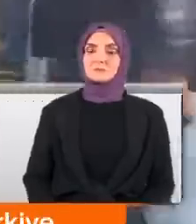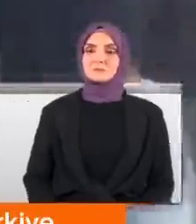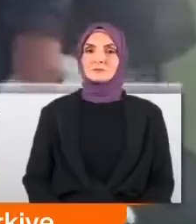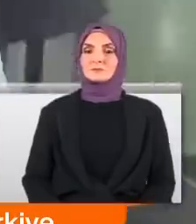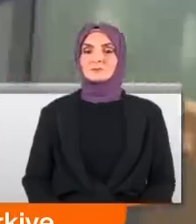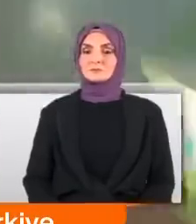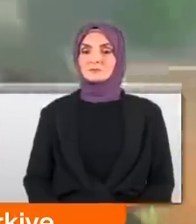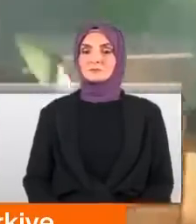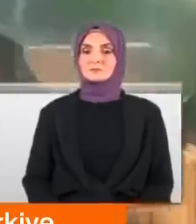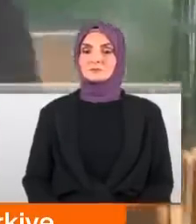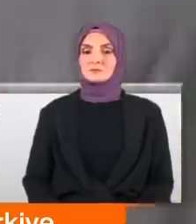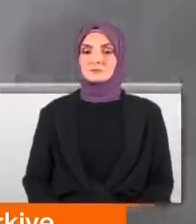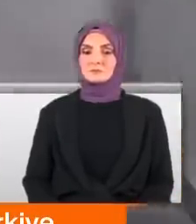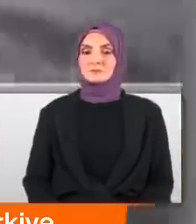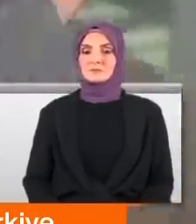Evet.